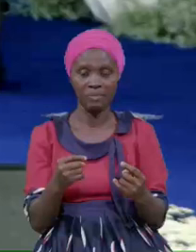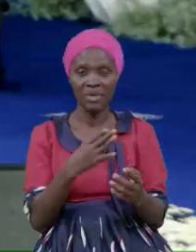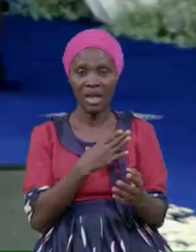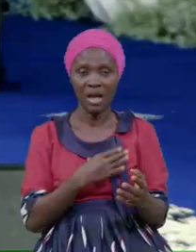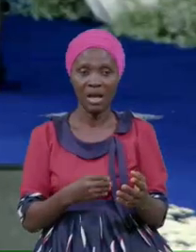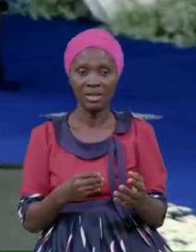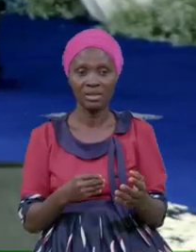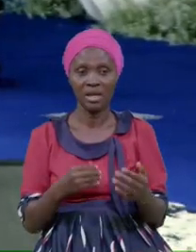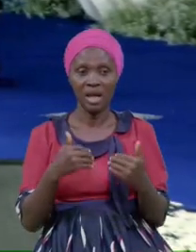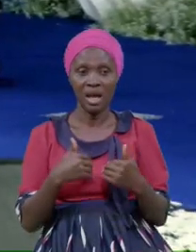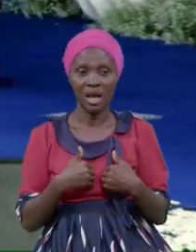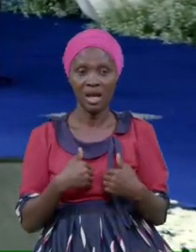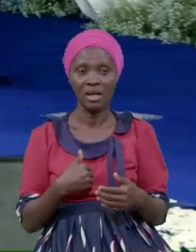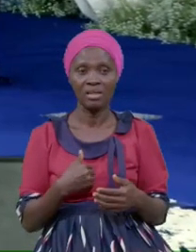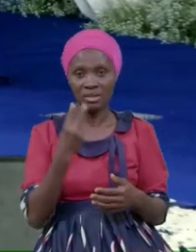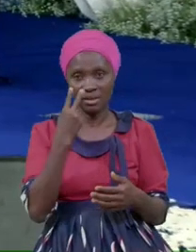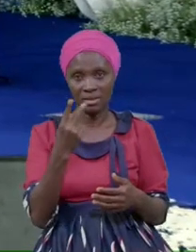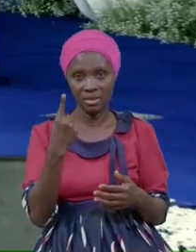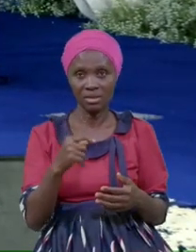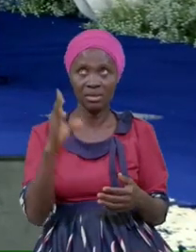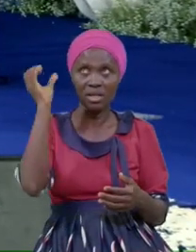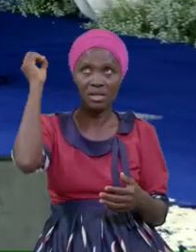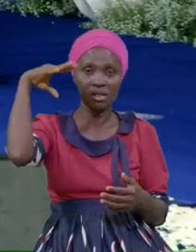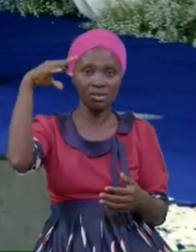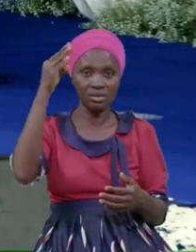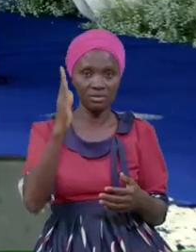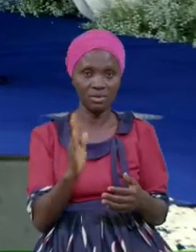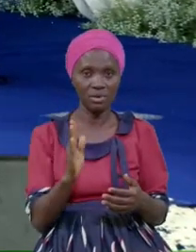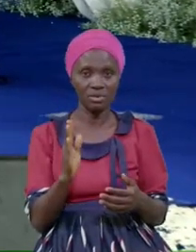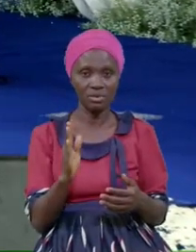23. Lorsqu'il fut arrivé et qu'il eut vu la grâce de Dieu, quoi?